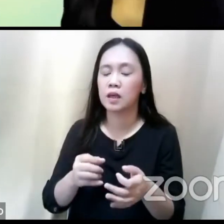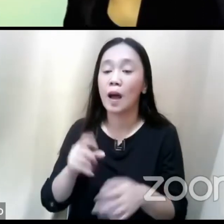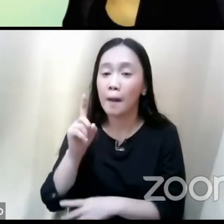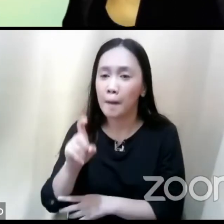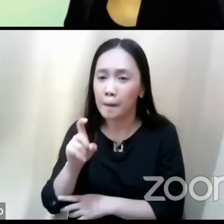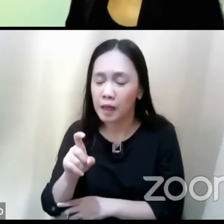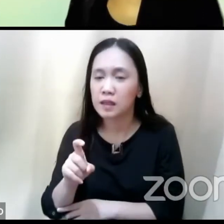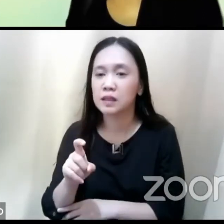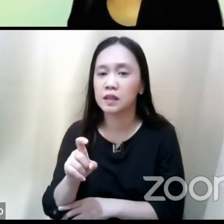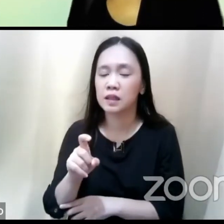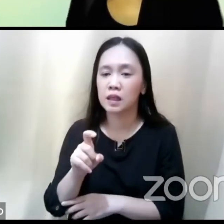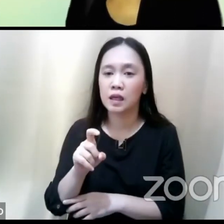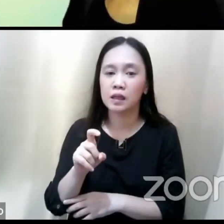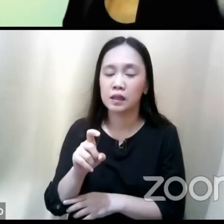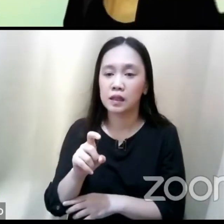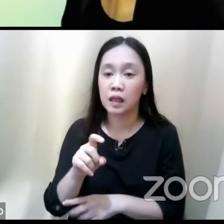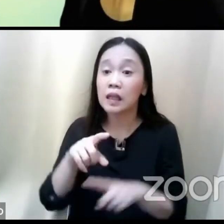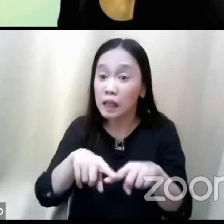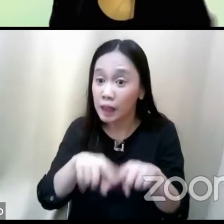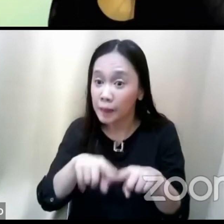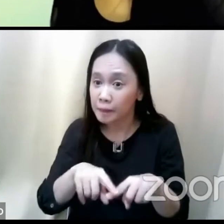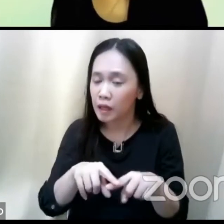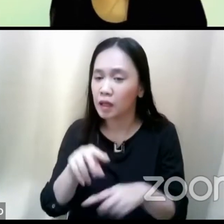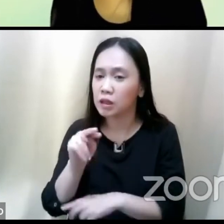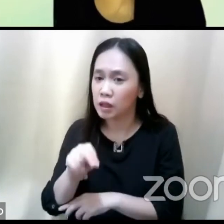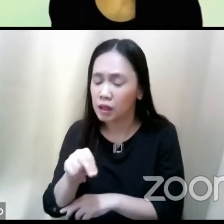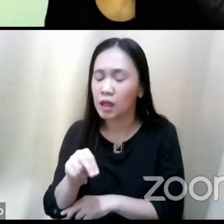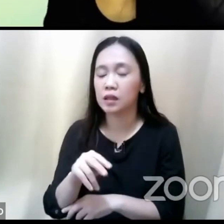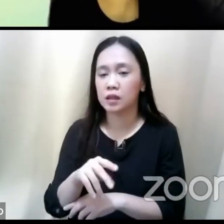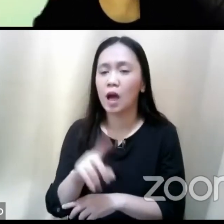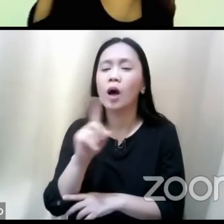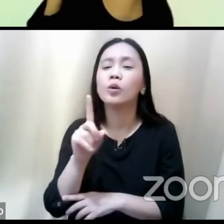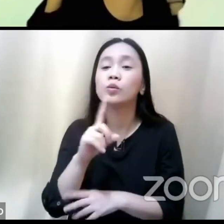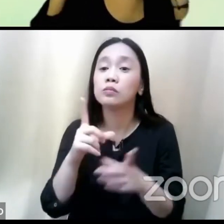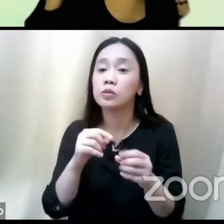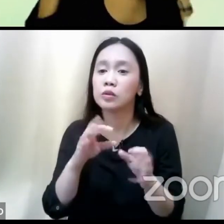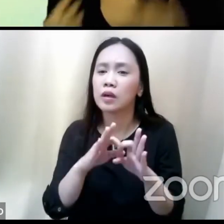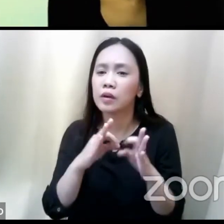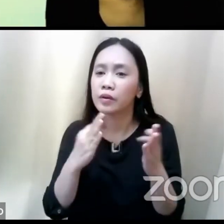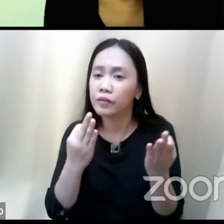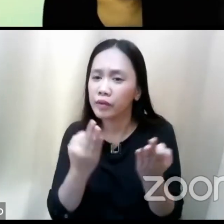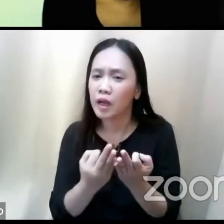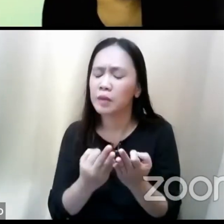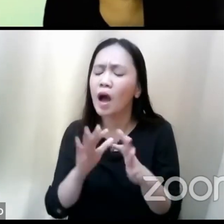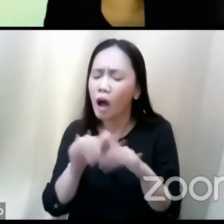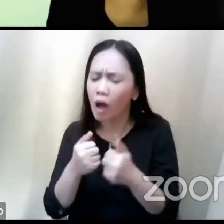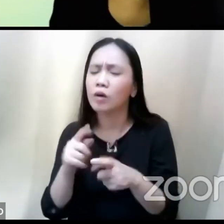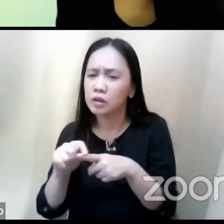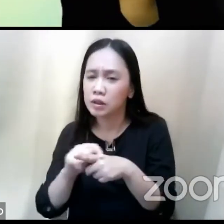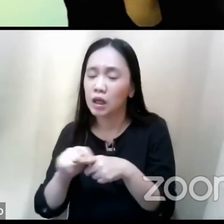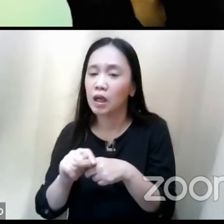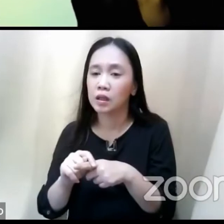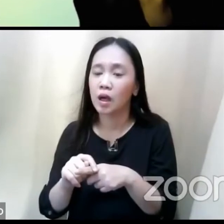Mark, no? Ano ang gagawin ng isang pamilya? Paano sila iti-train? Actually, ito talaga yung purpose natin